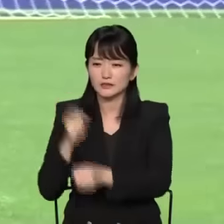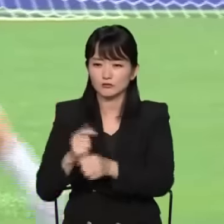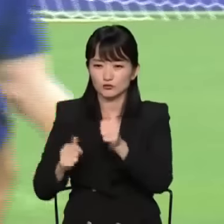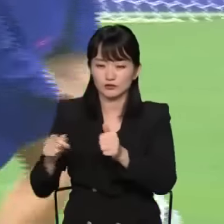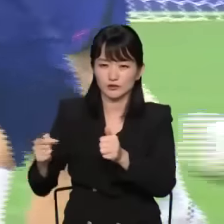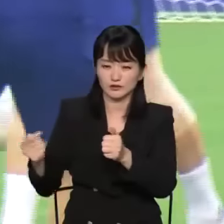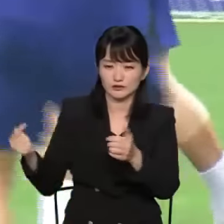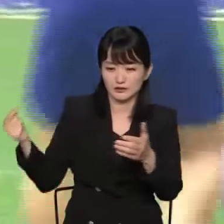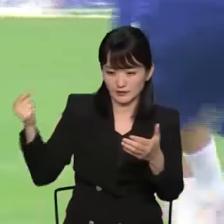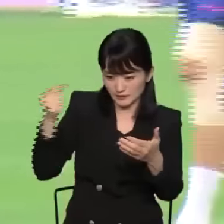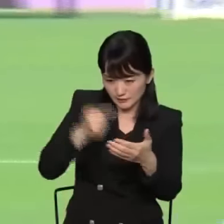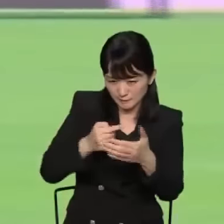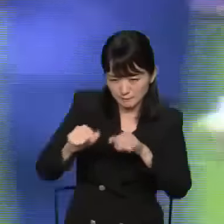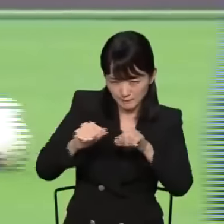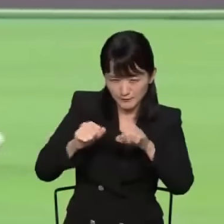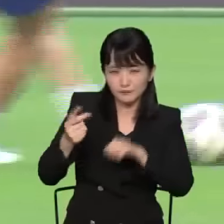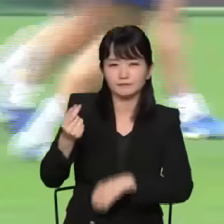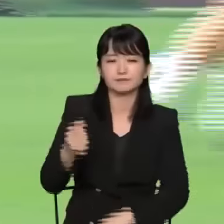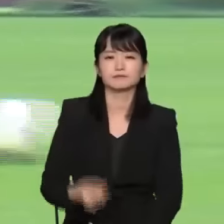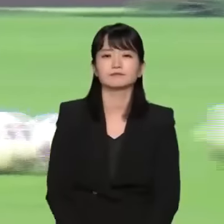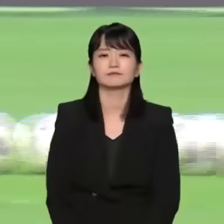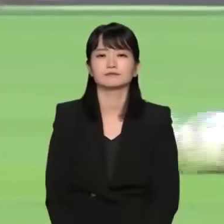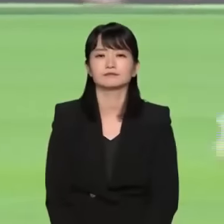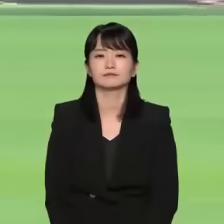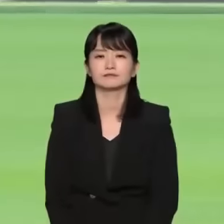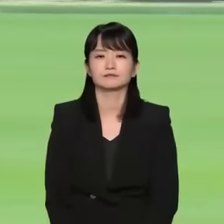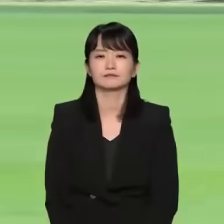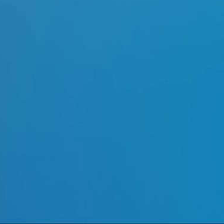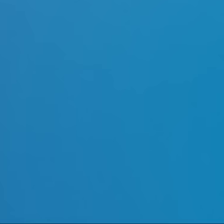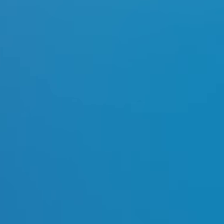있습니다. JTBC 임예은입니다.